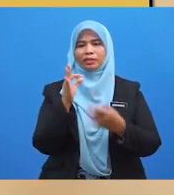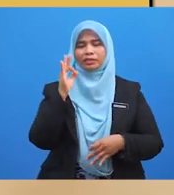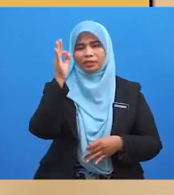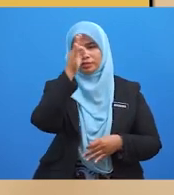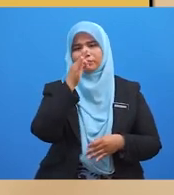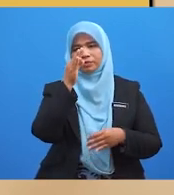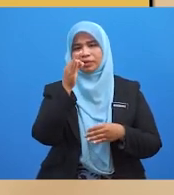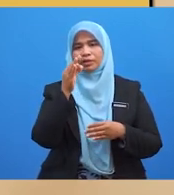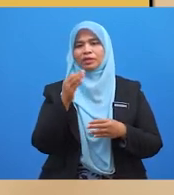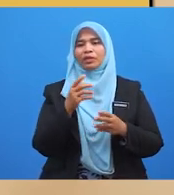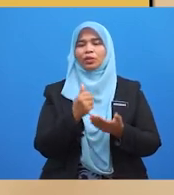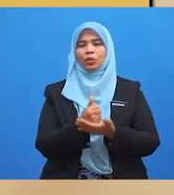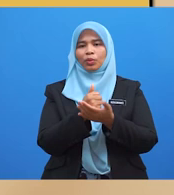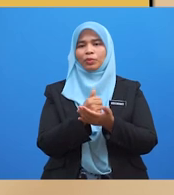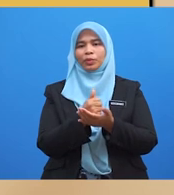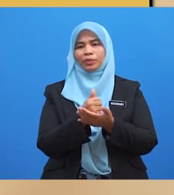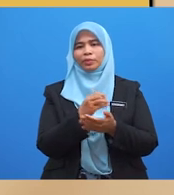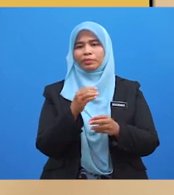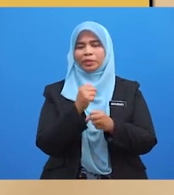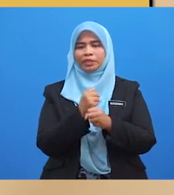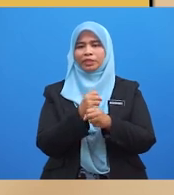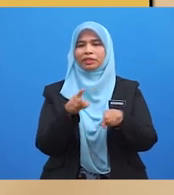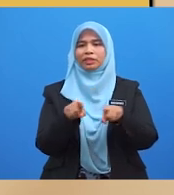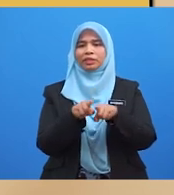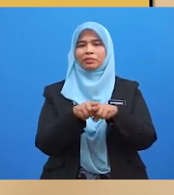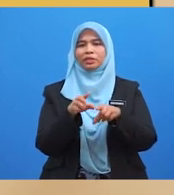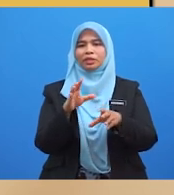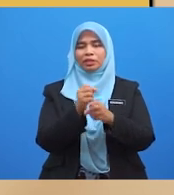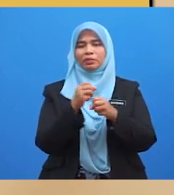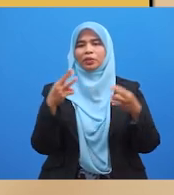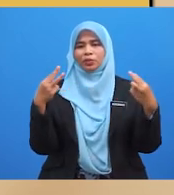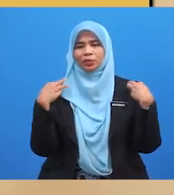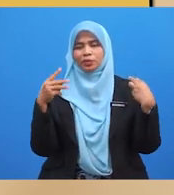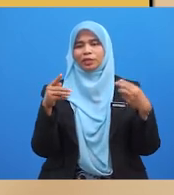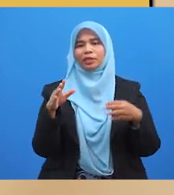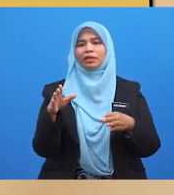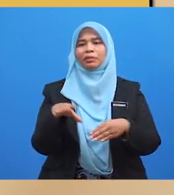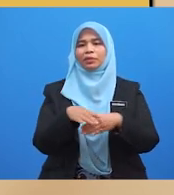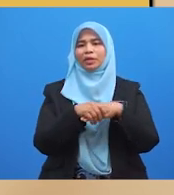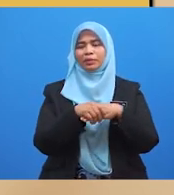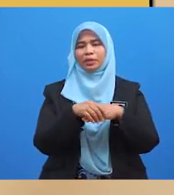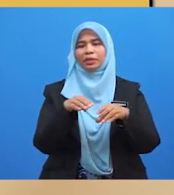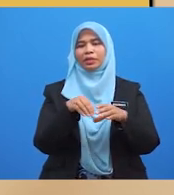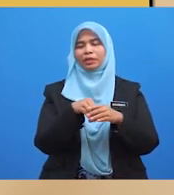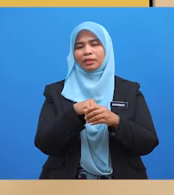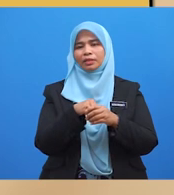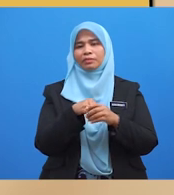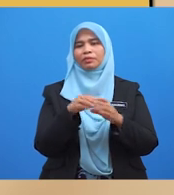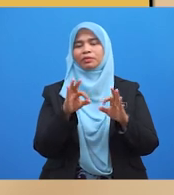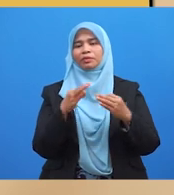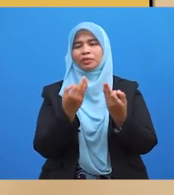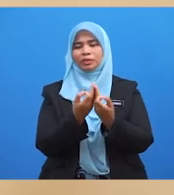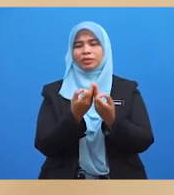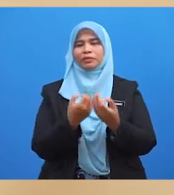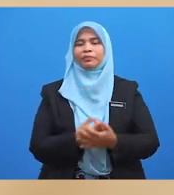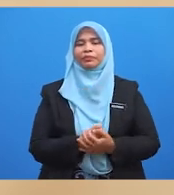rasa, tolong-menolong dan bekerjasama dapat mewujudkan perkahwinan yang sebenar dalam rumah